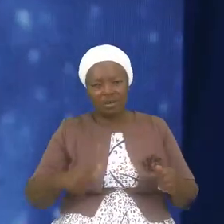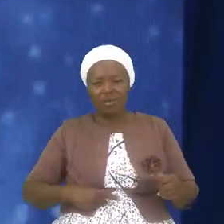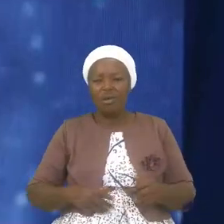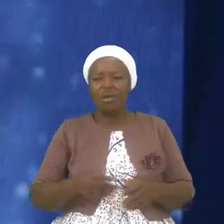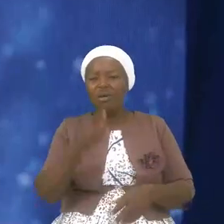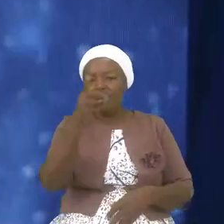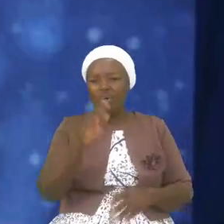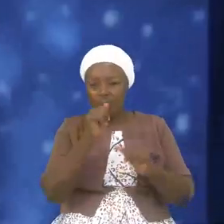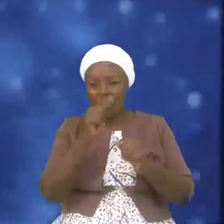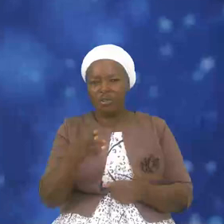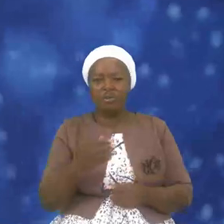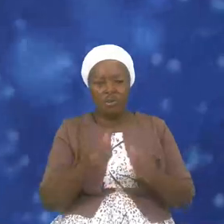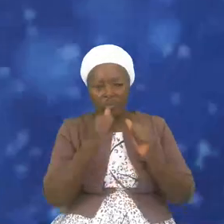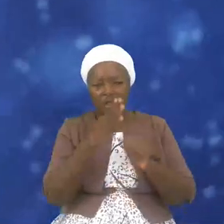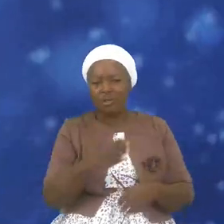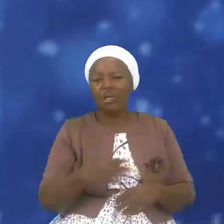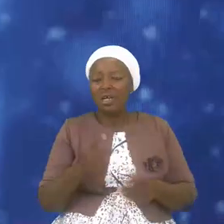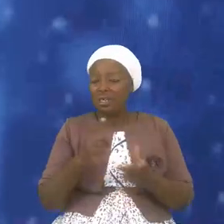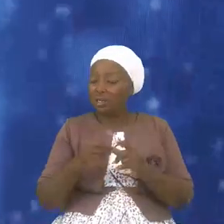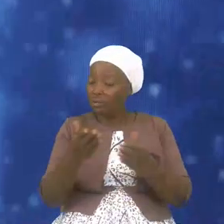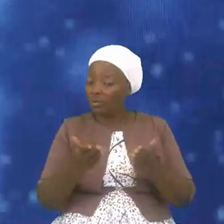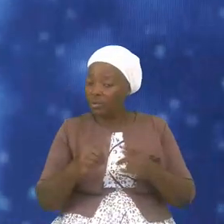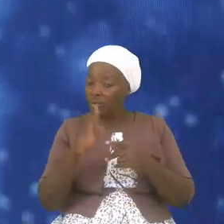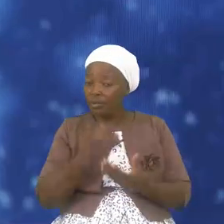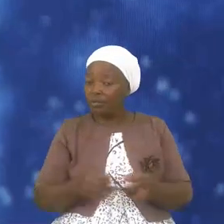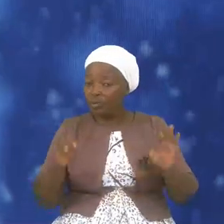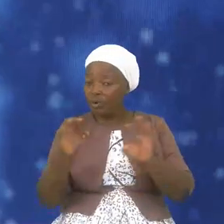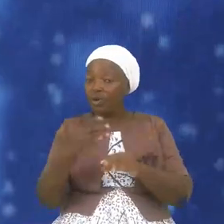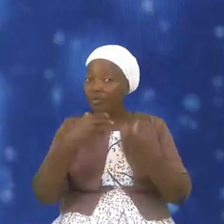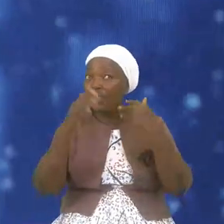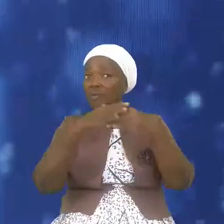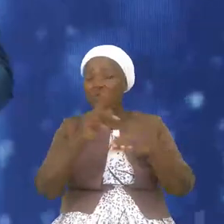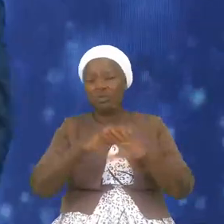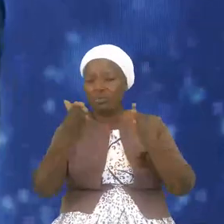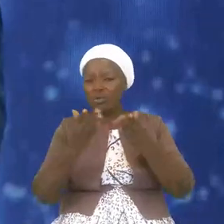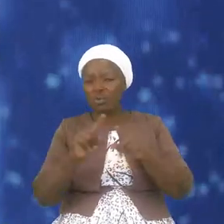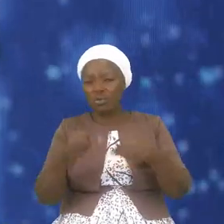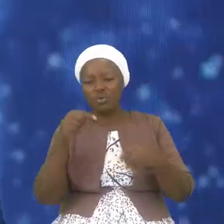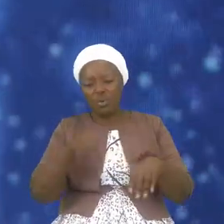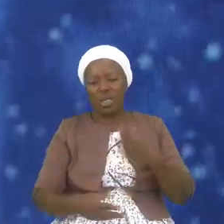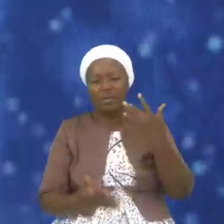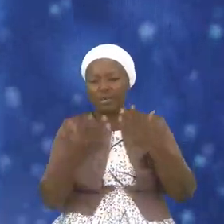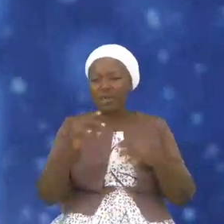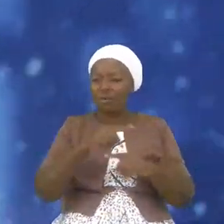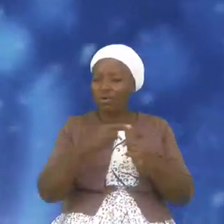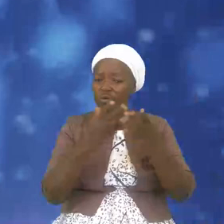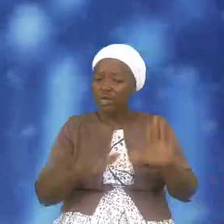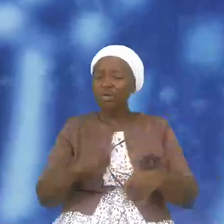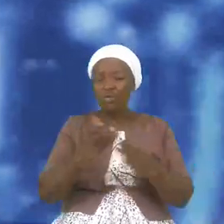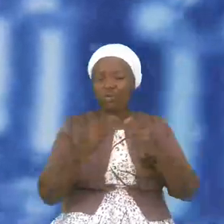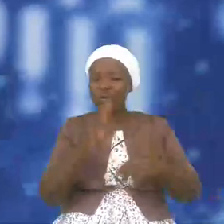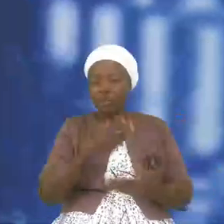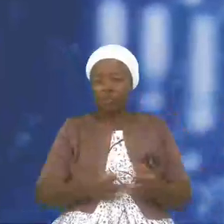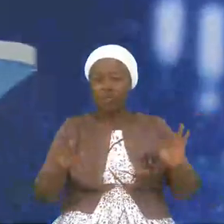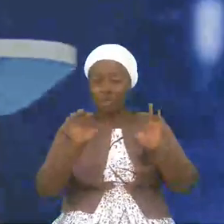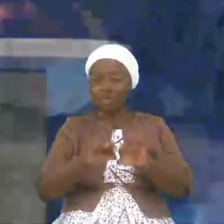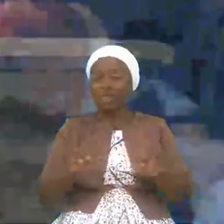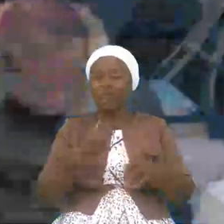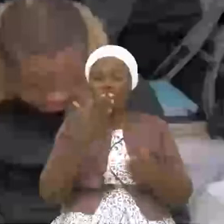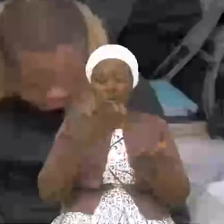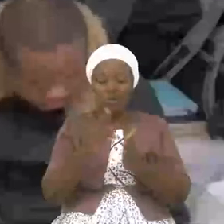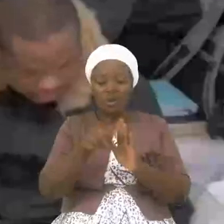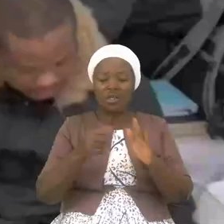bénisse là-bas. Tu veux être digne du ciel. Tu ne veux pas aller en enfer. Quand tu mourras, tu veux être digne de la bonté de